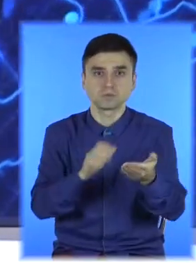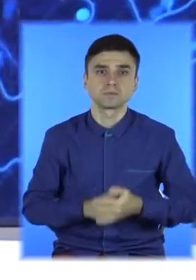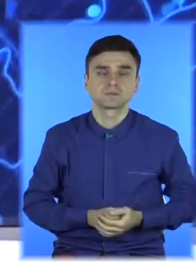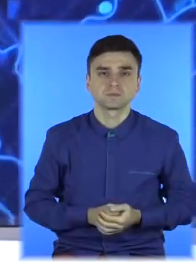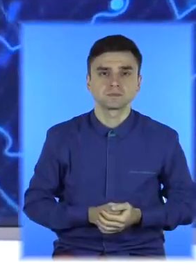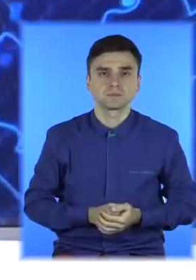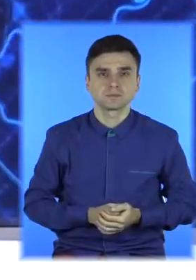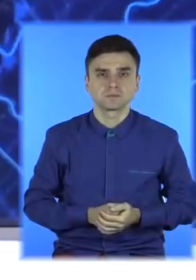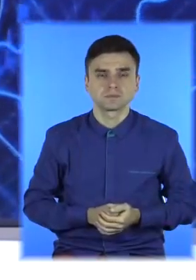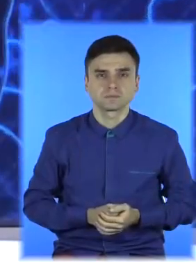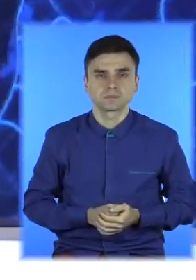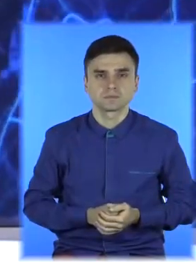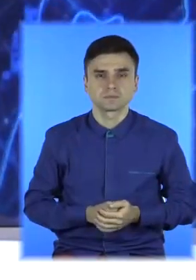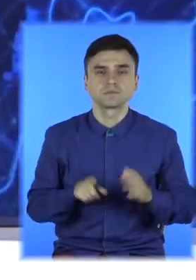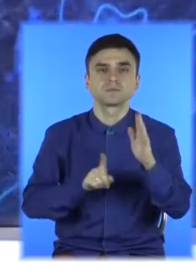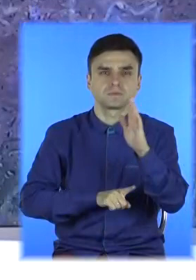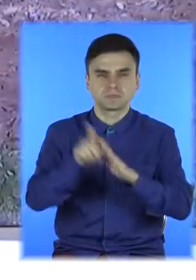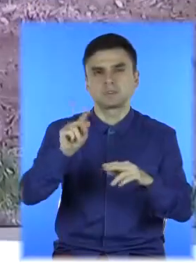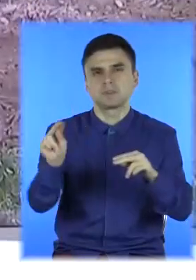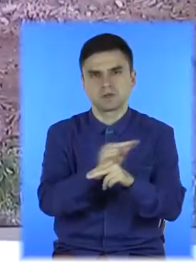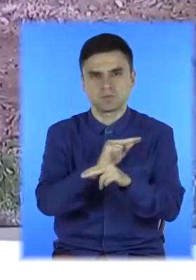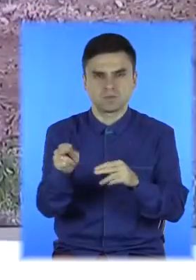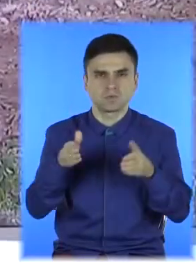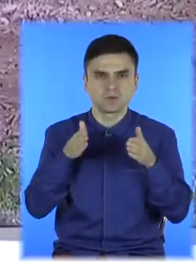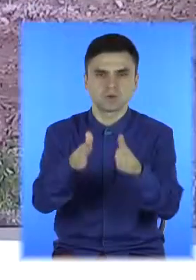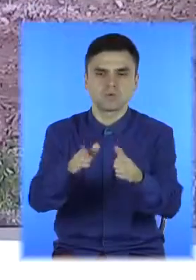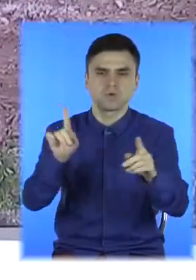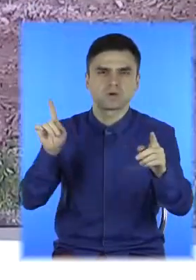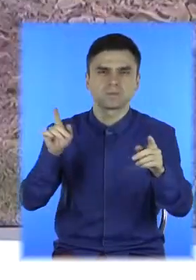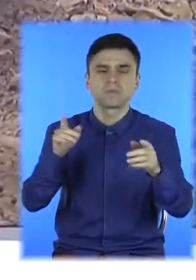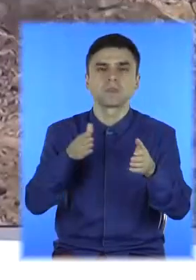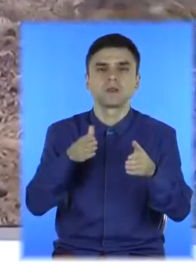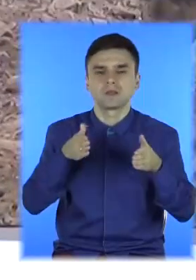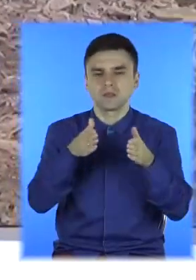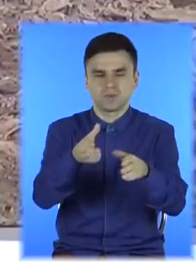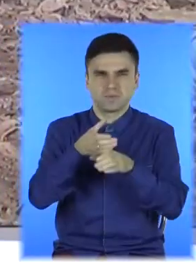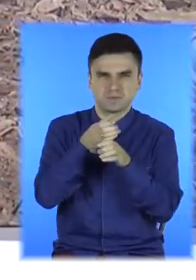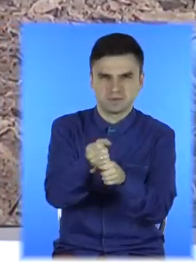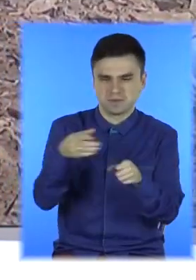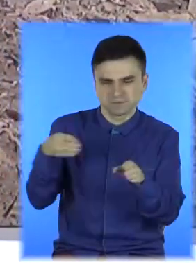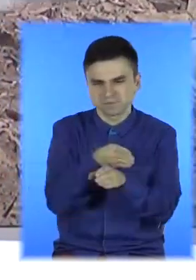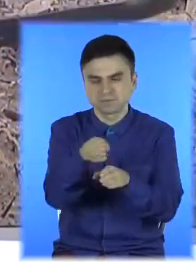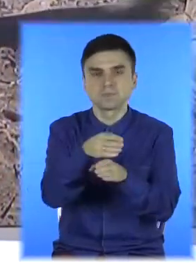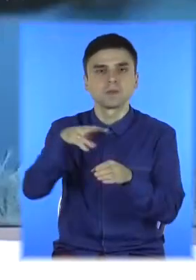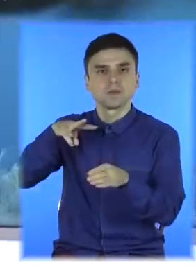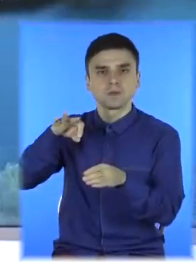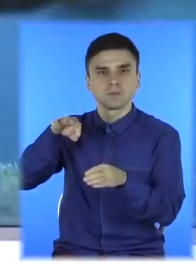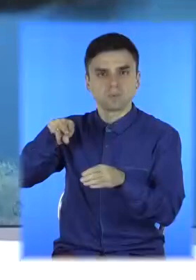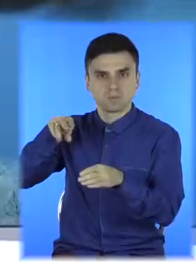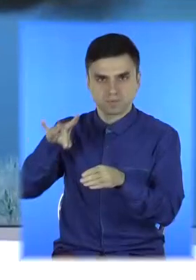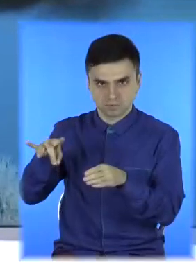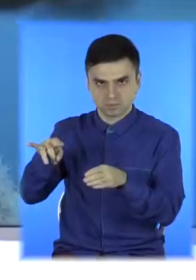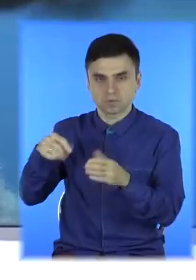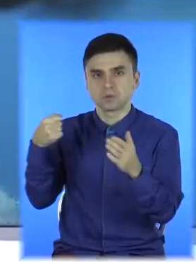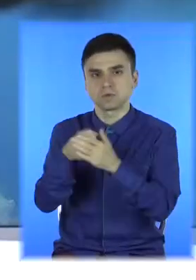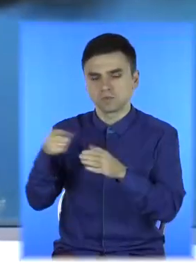Модру до парку Мершавцева, а звідти до цивілізації. Нею щоденно користуються сотні містян, які хочуть дістатися до зупинки,